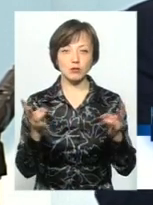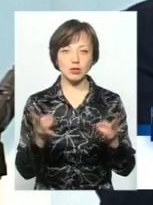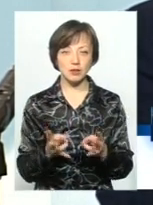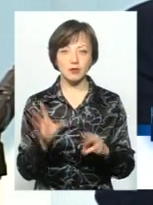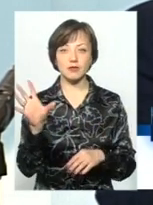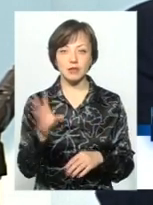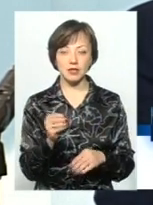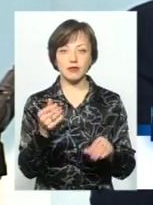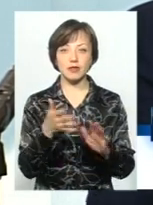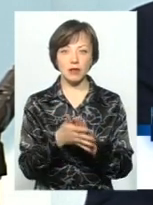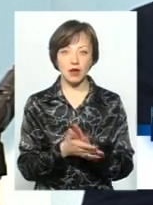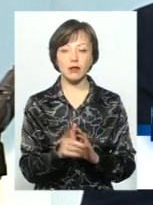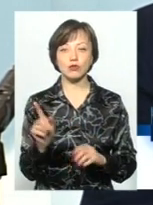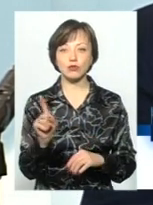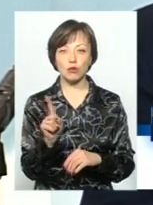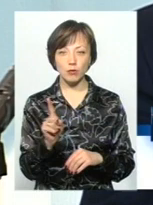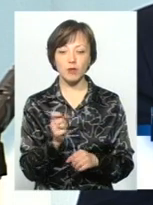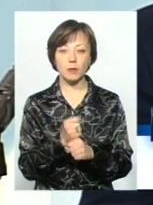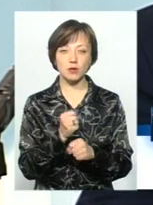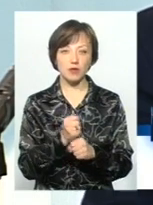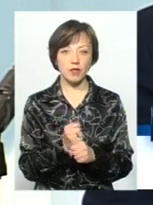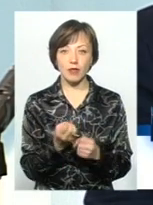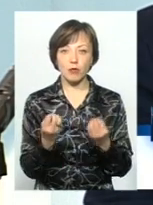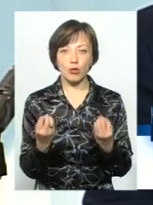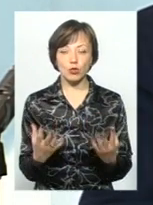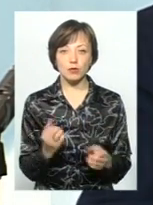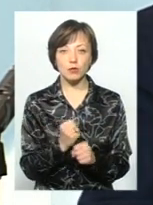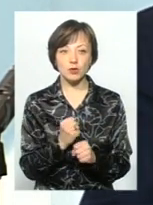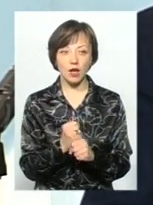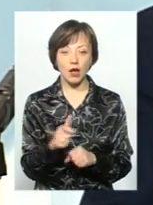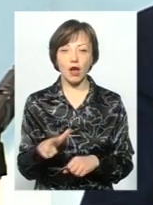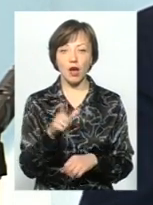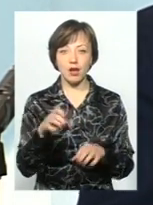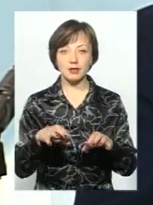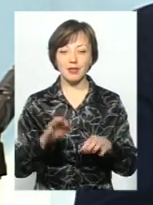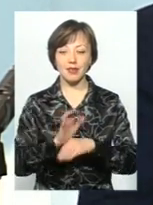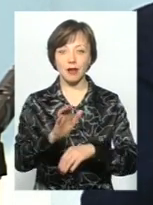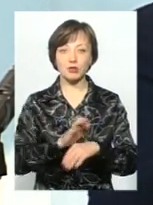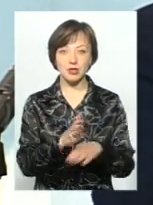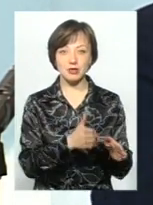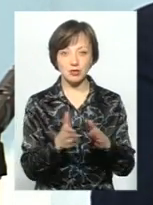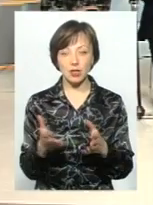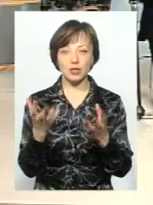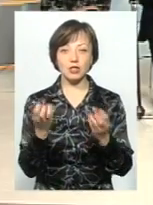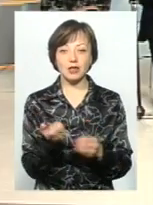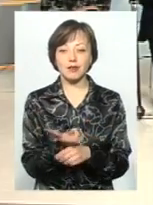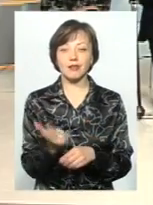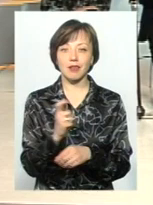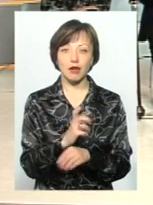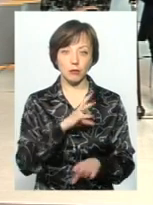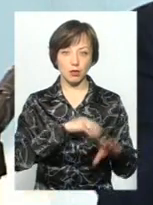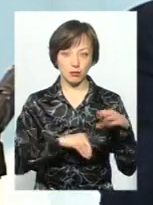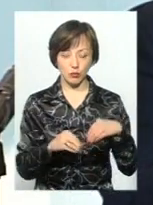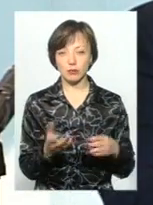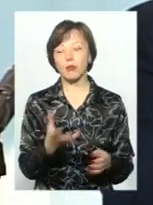всі витрати для того, щоб функціонувала, не просто функціонувала газотранспортна система, а й мала надприбутки. Тому